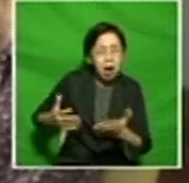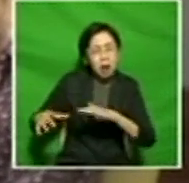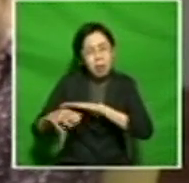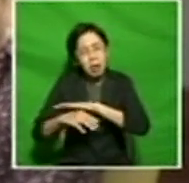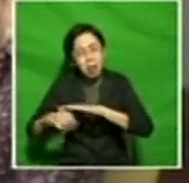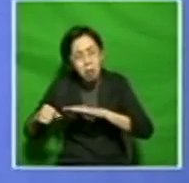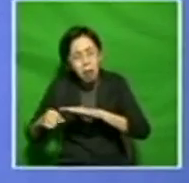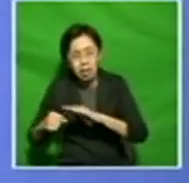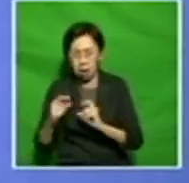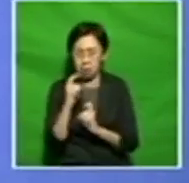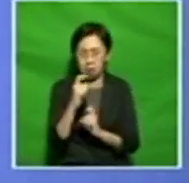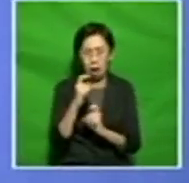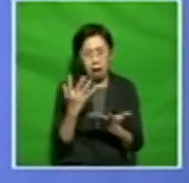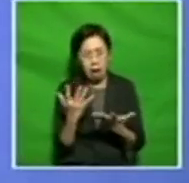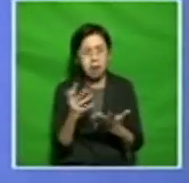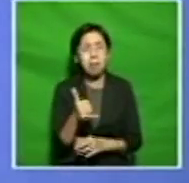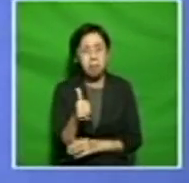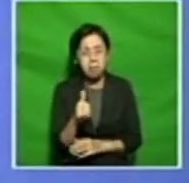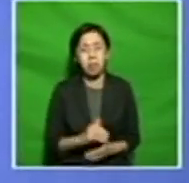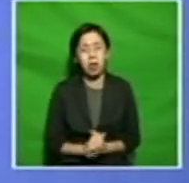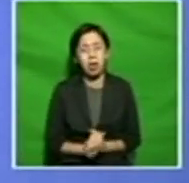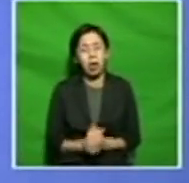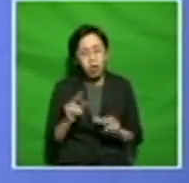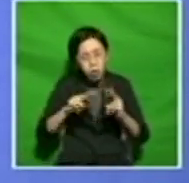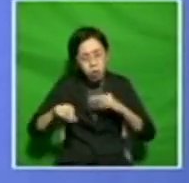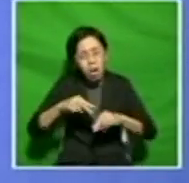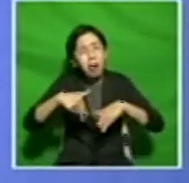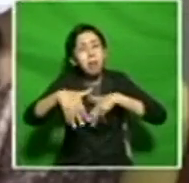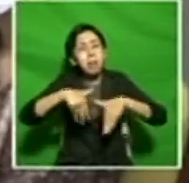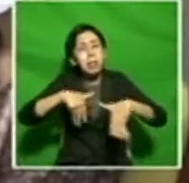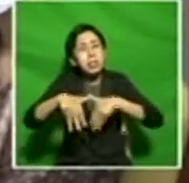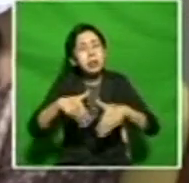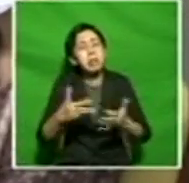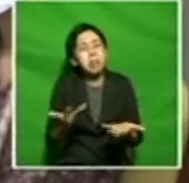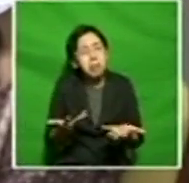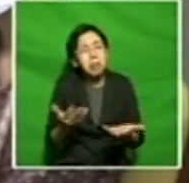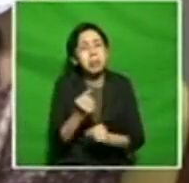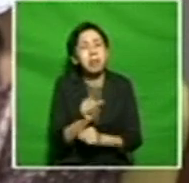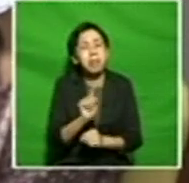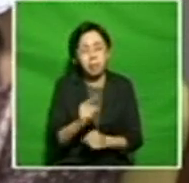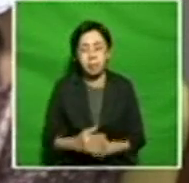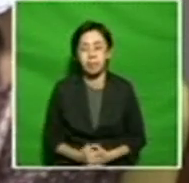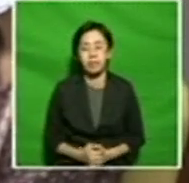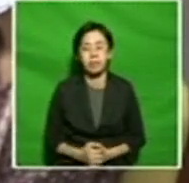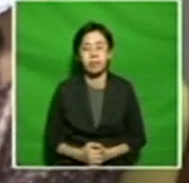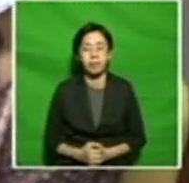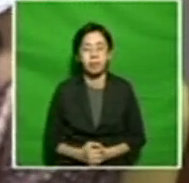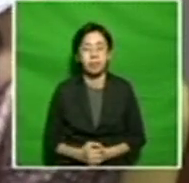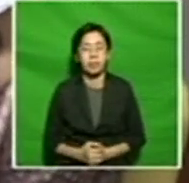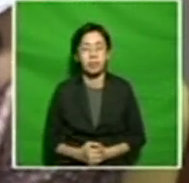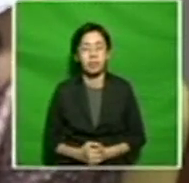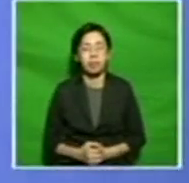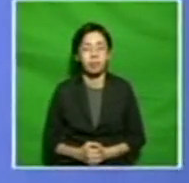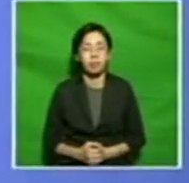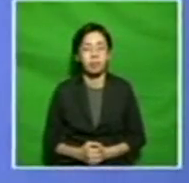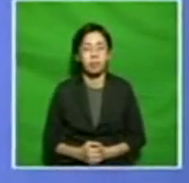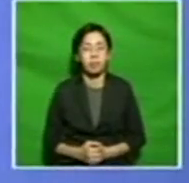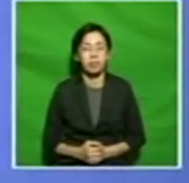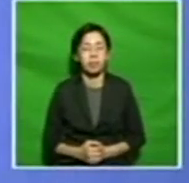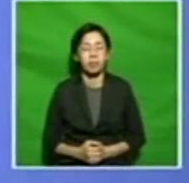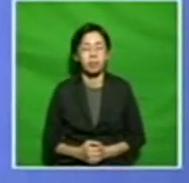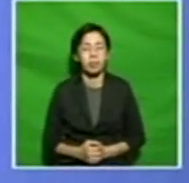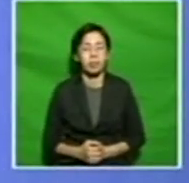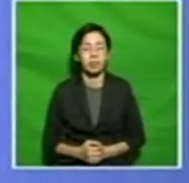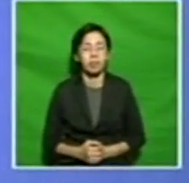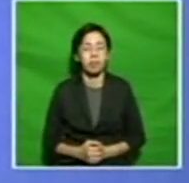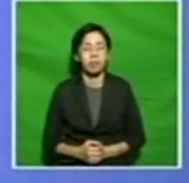การณ์ที่มันไม่ปกติที่มันจะอาจจะเกิดขึ้นนะฮะเราจะดูแลเกี่ยวความมั่นคงตรงนี้ยังไงบ้างครับ ด้วยเหตุชั้นนี้เองจึง